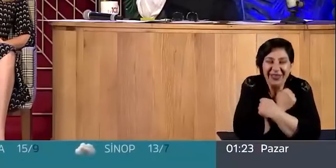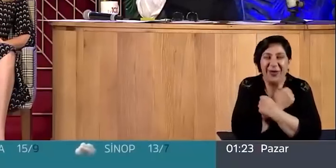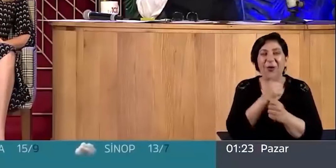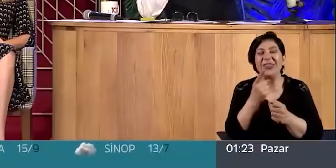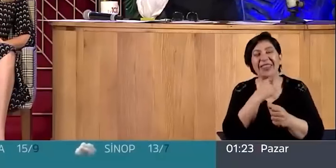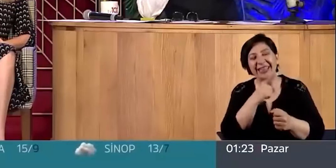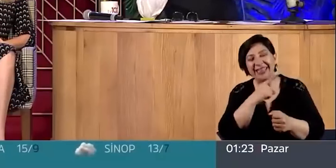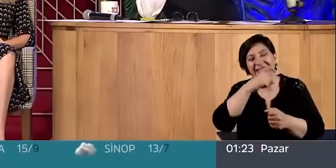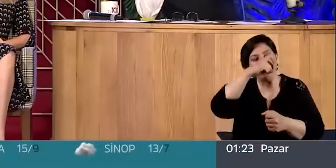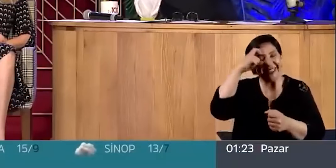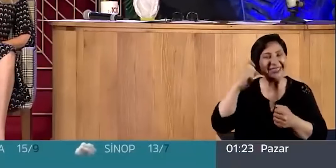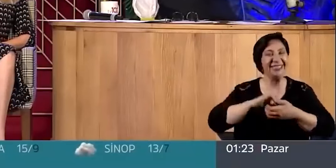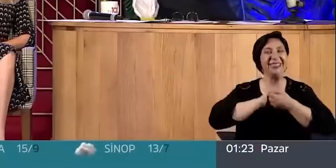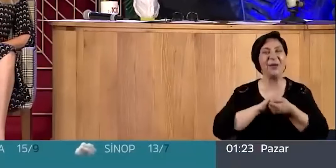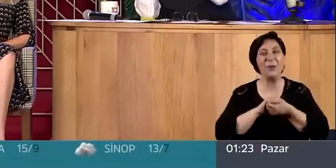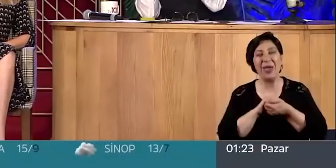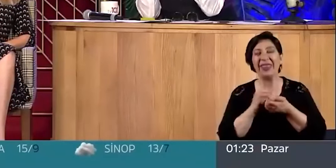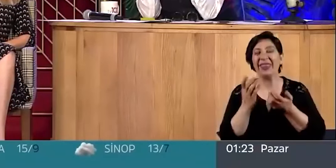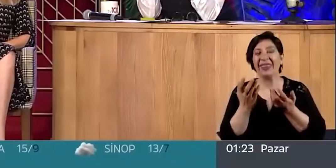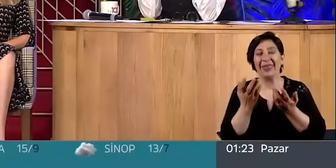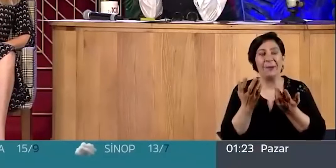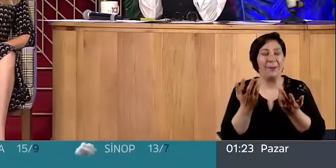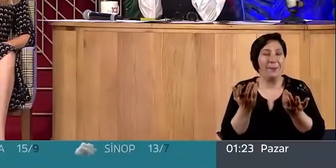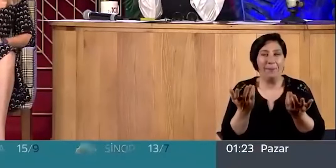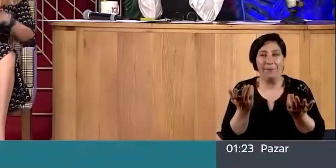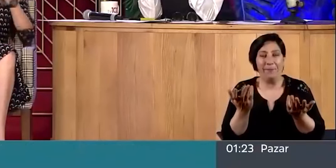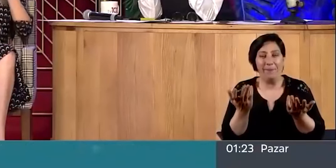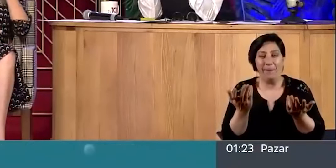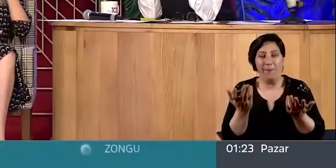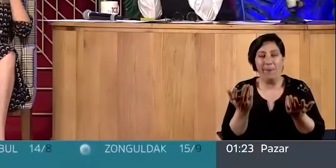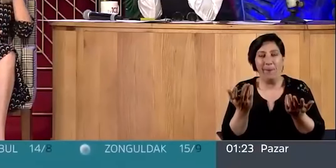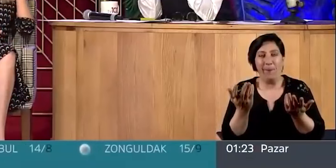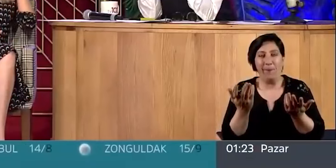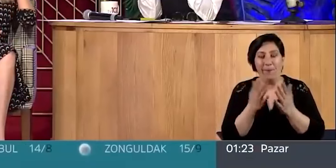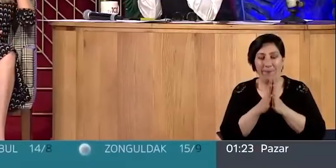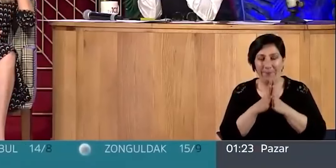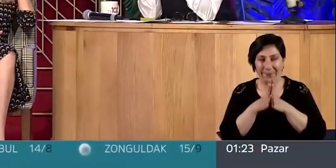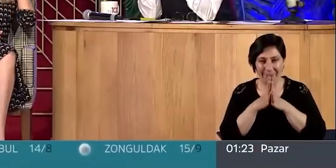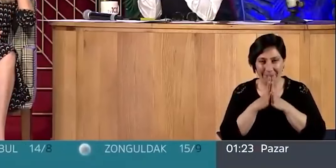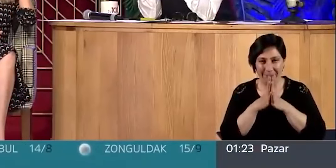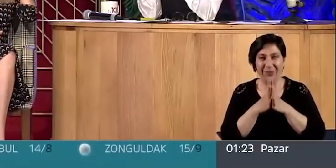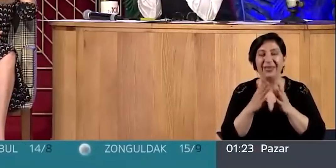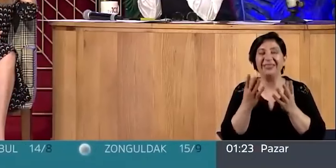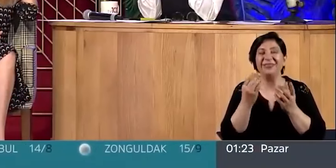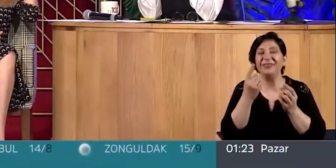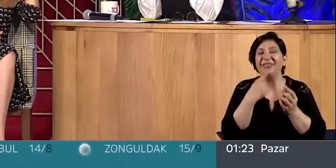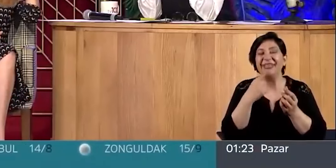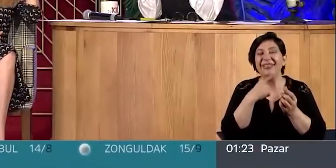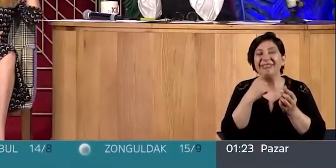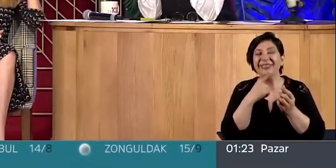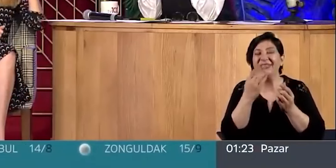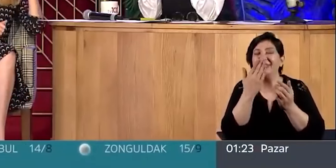o tatlılıklar, o böyle... şey tatlılığında, kurabiye